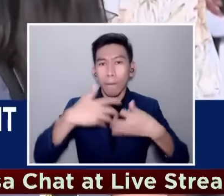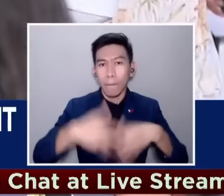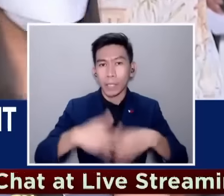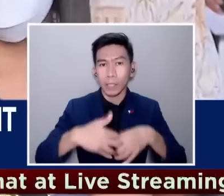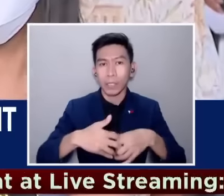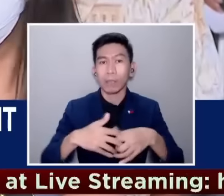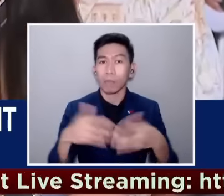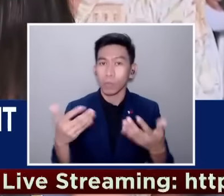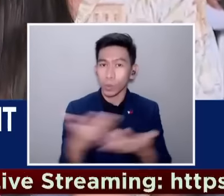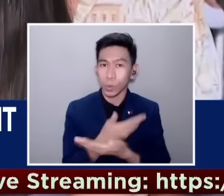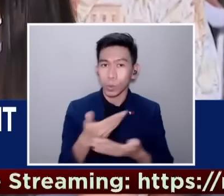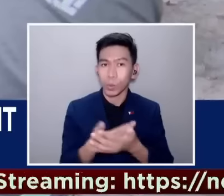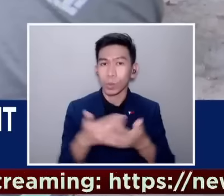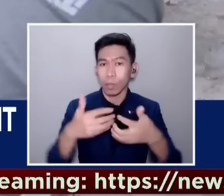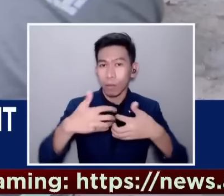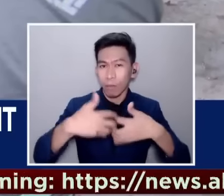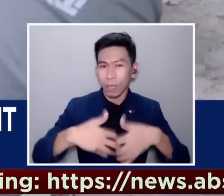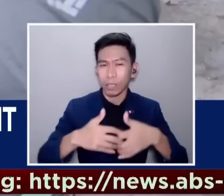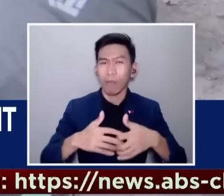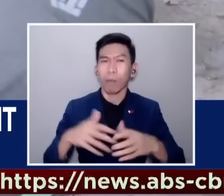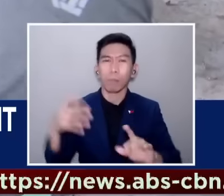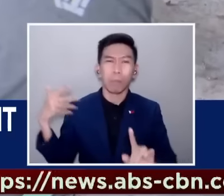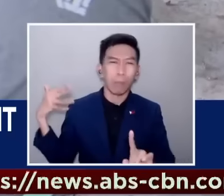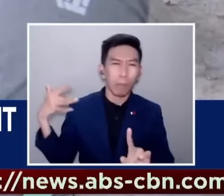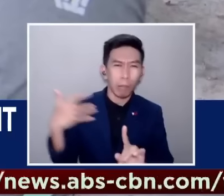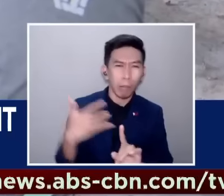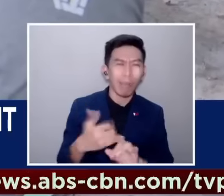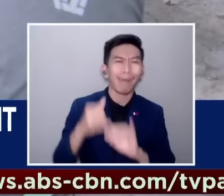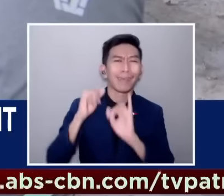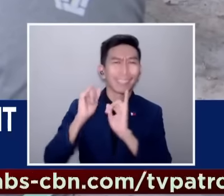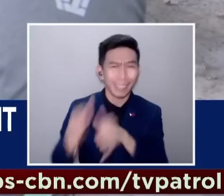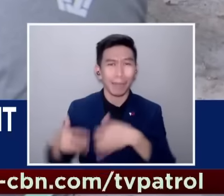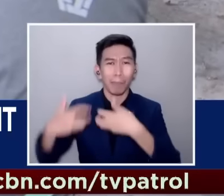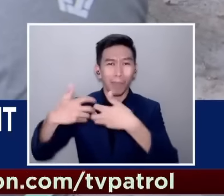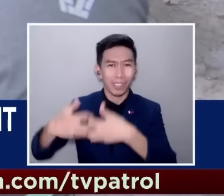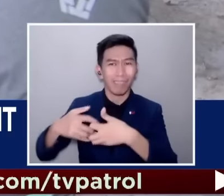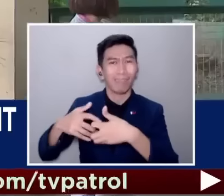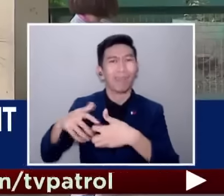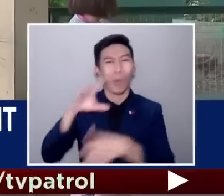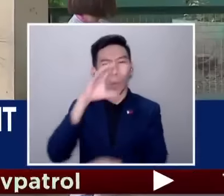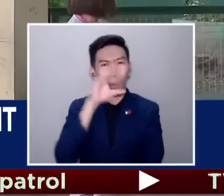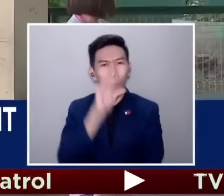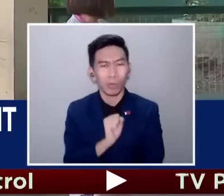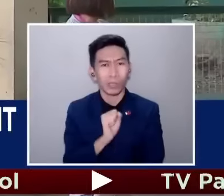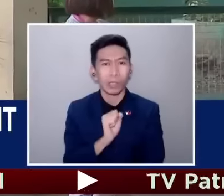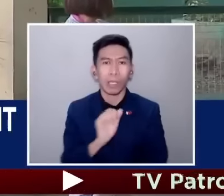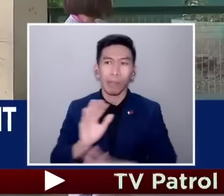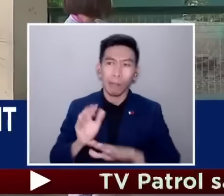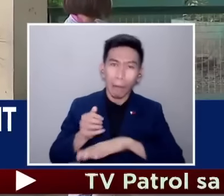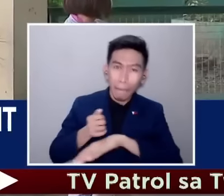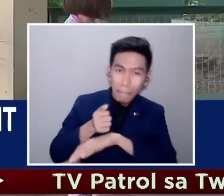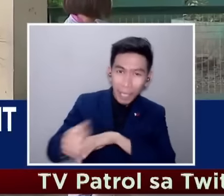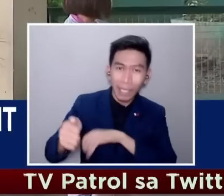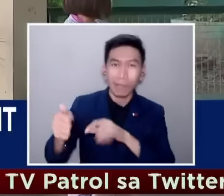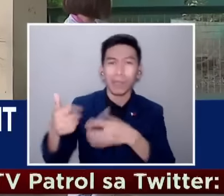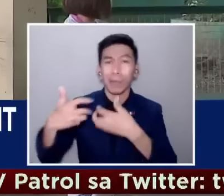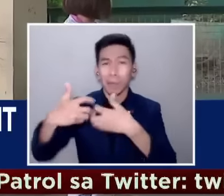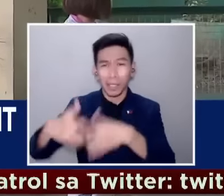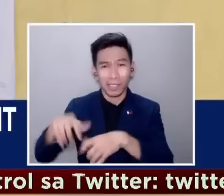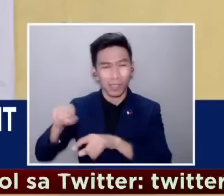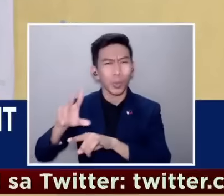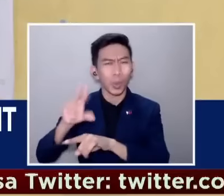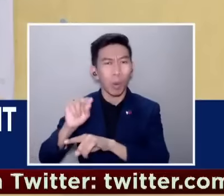ay ilang eleksyon na po ang pinaglilingkod dito sa atin. Ayaw naman natin silang i-blame. Kaya lang, yun po ang katotohanan. Kapag ka